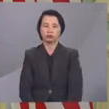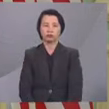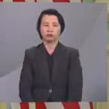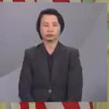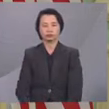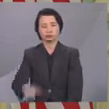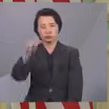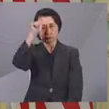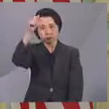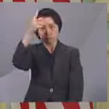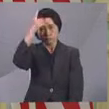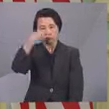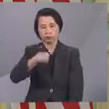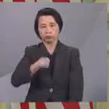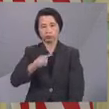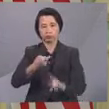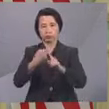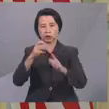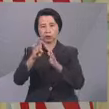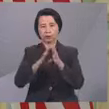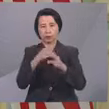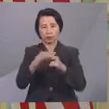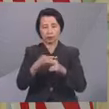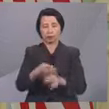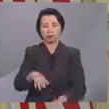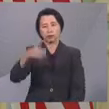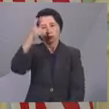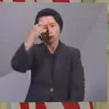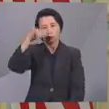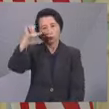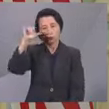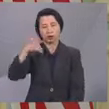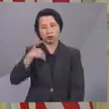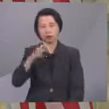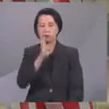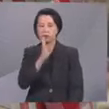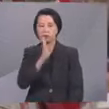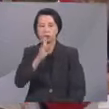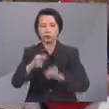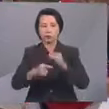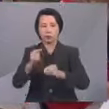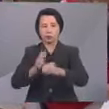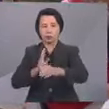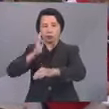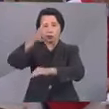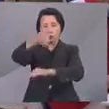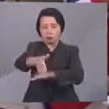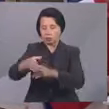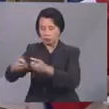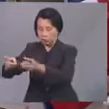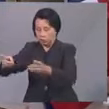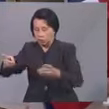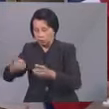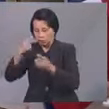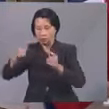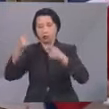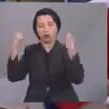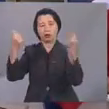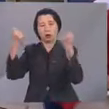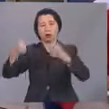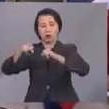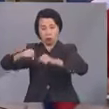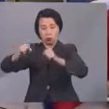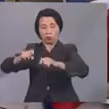Alright. Assalamualaikum Tok, saya Syabi Harim Nama. Okey, Datuk, semalam Datuk ada kata-kata tentang rentas daerah untuk tujuan beraya